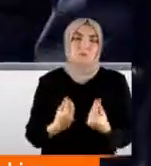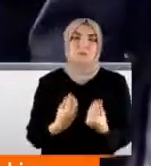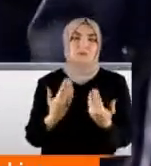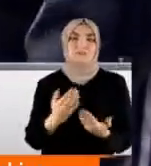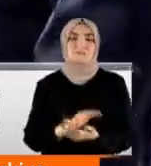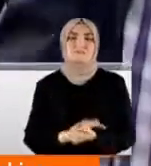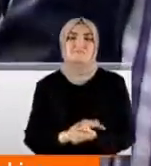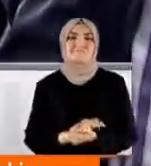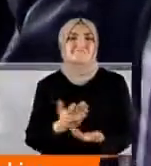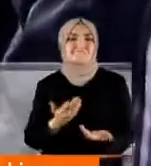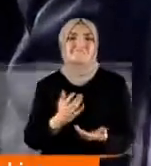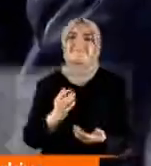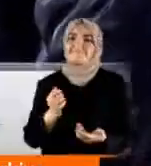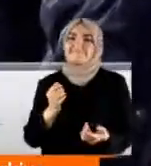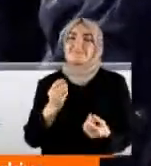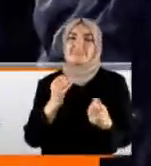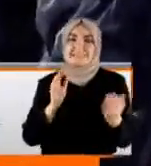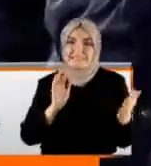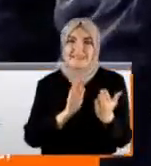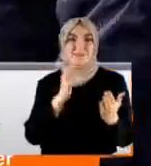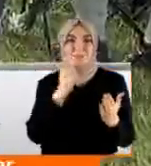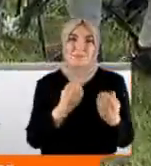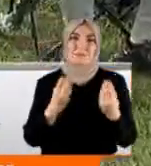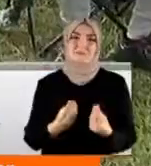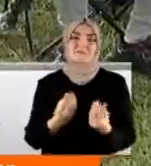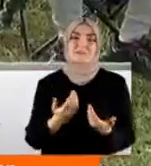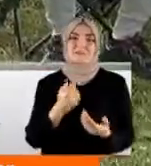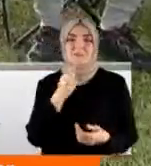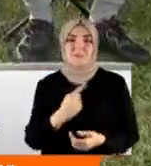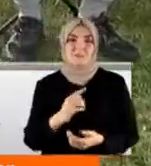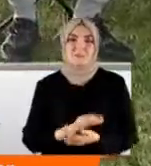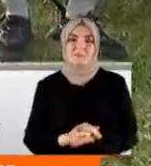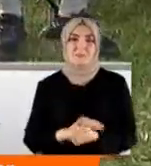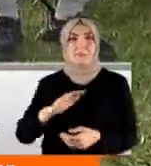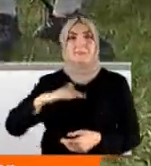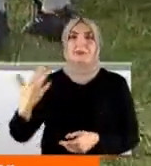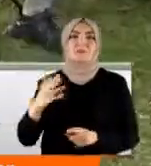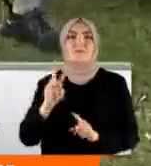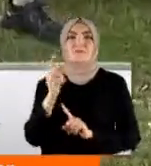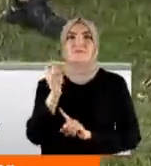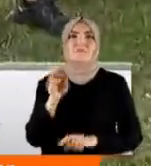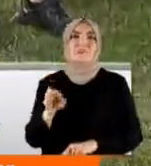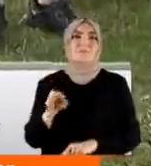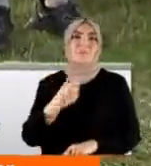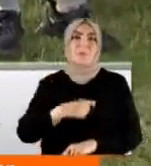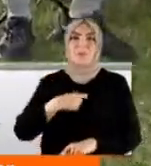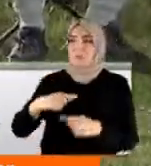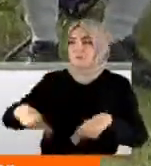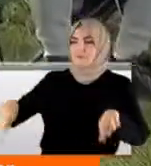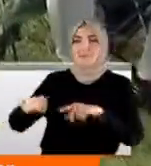daha yakından görebilsem, bu kadar da yeter sesleri. Çok seviyorum. İşte bir başka VIP loca diyebiliriz. Çekirdek